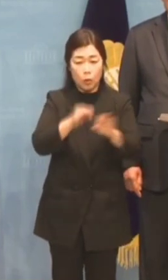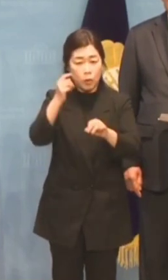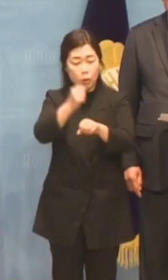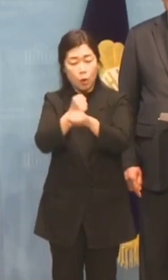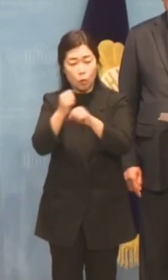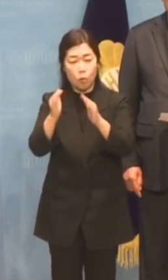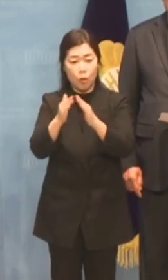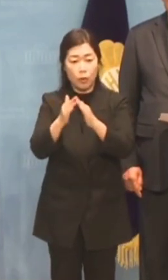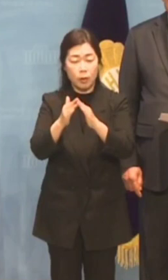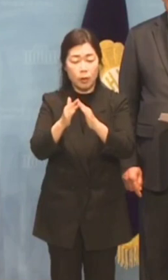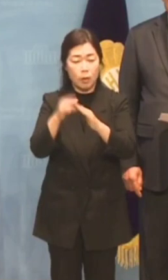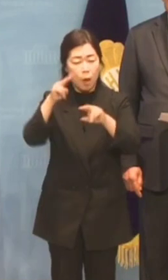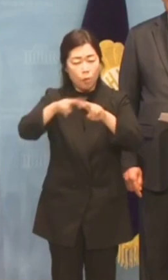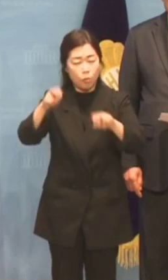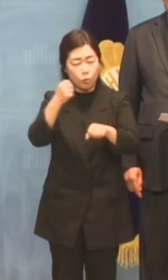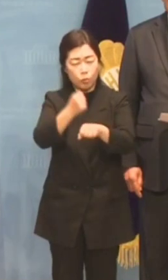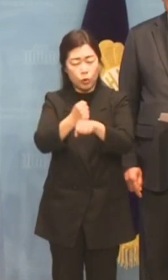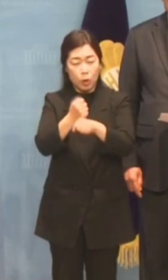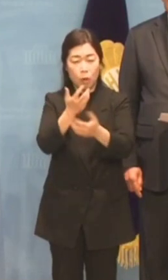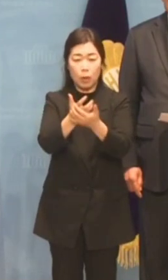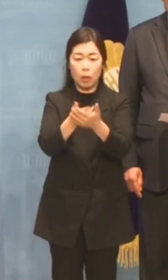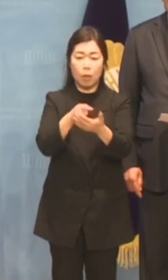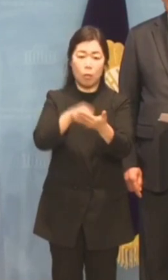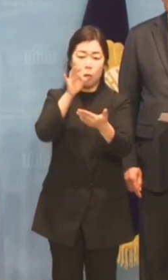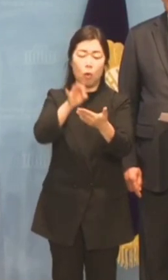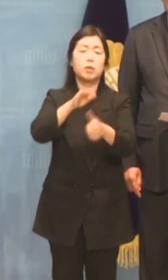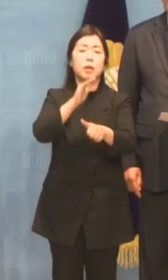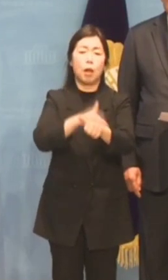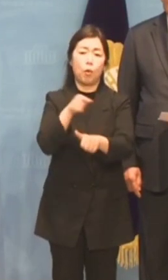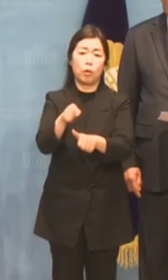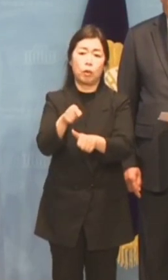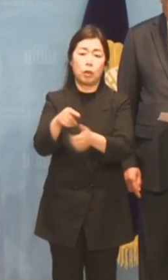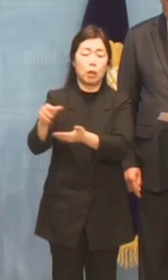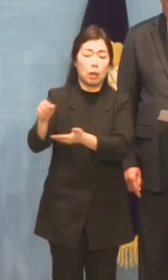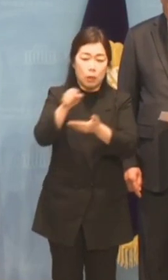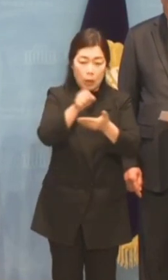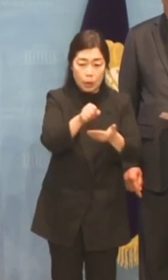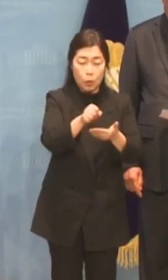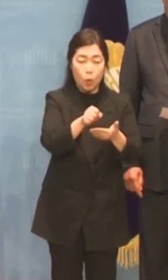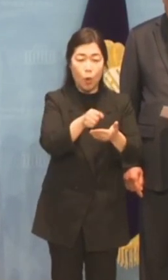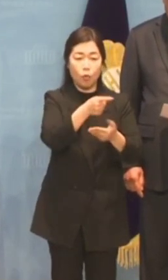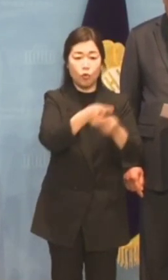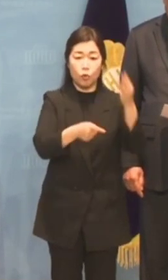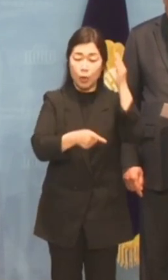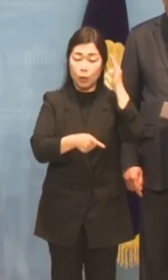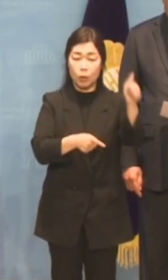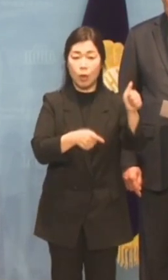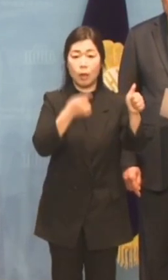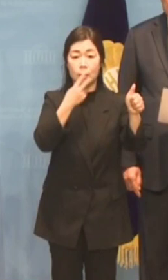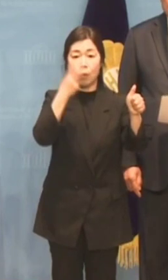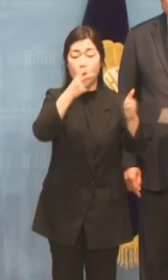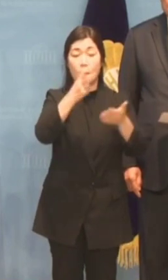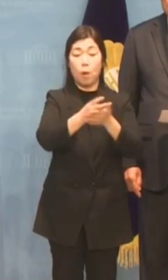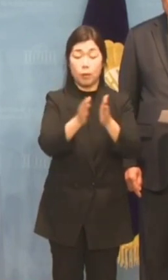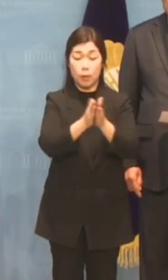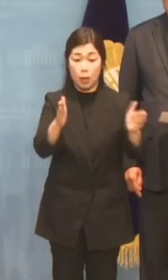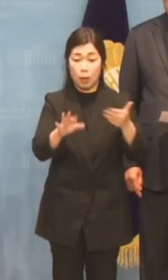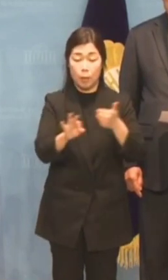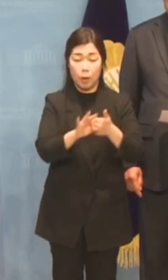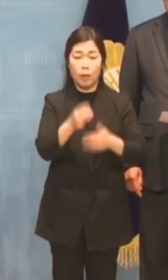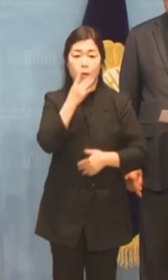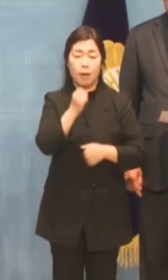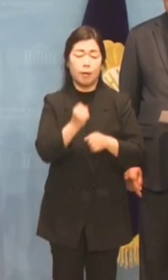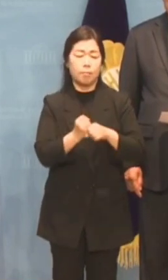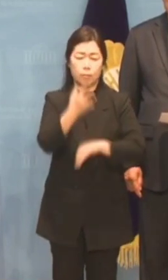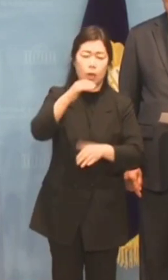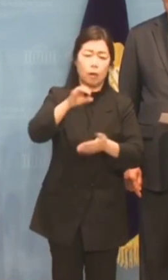농촌경제연구원의 잘못된 분석을 토대로 윤석열 대통령에게 양곡관리법이 시행되면 쌀 과잉